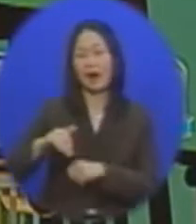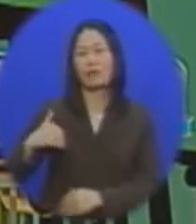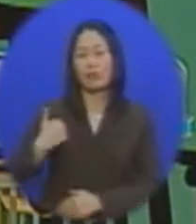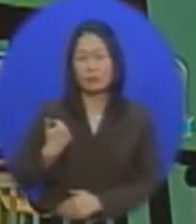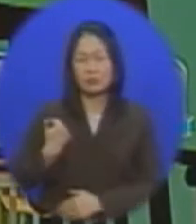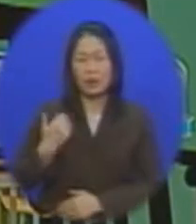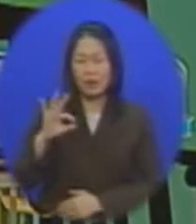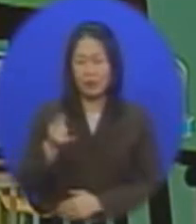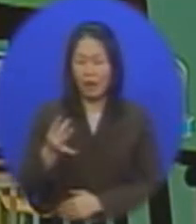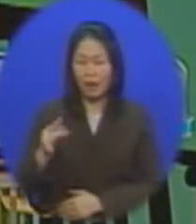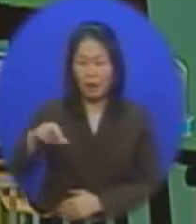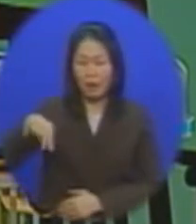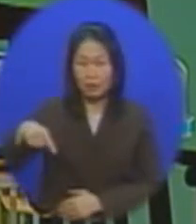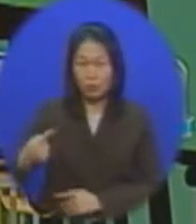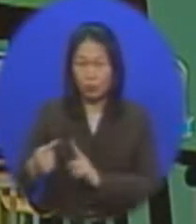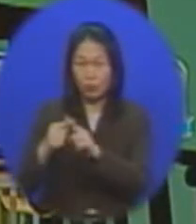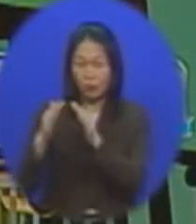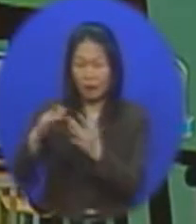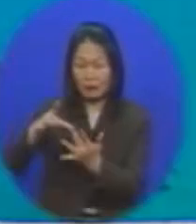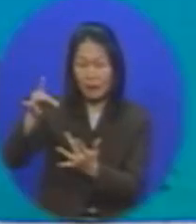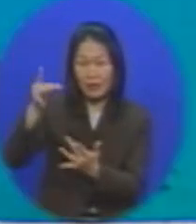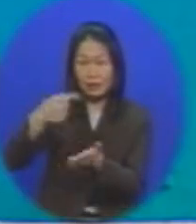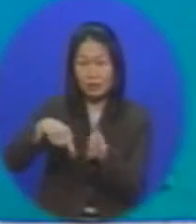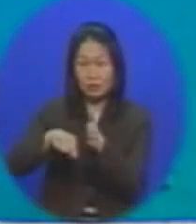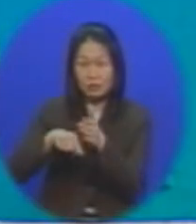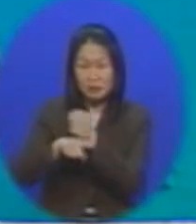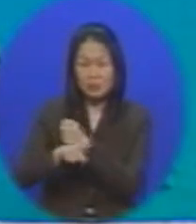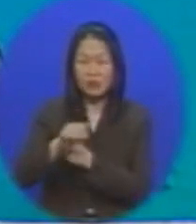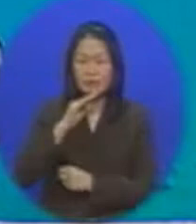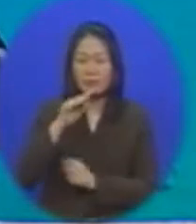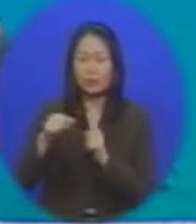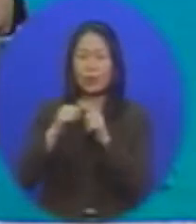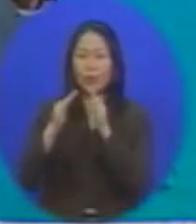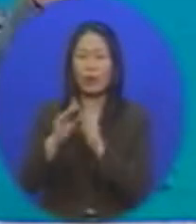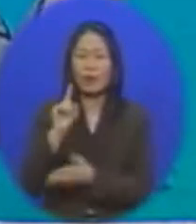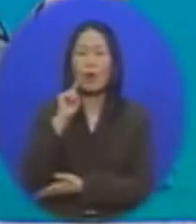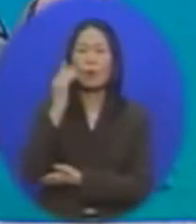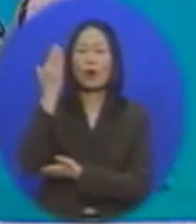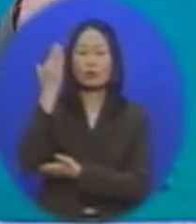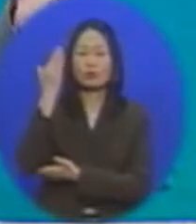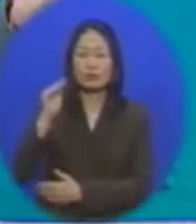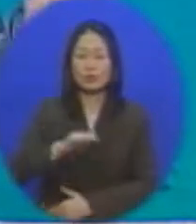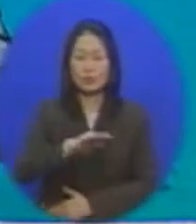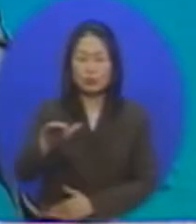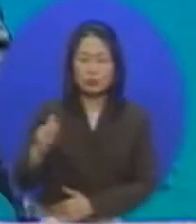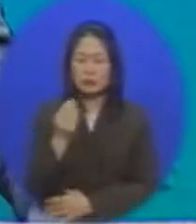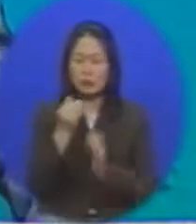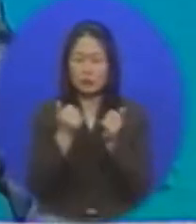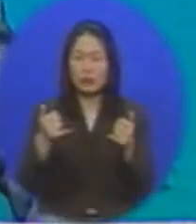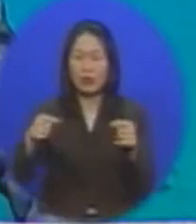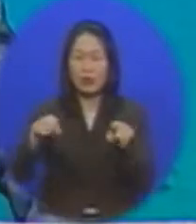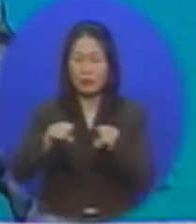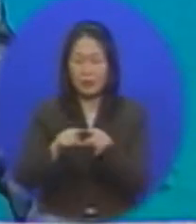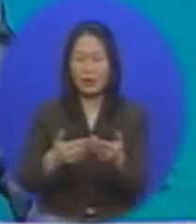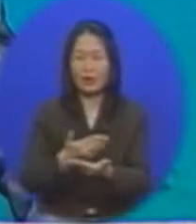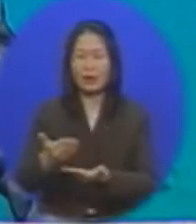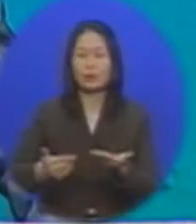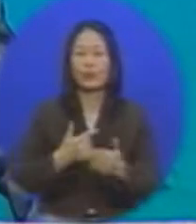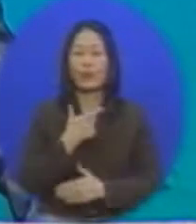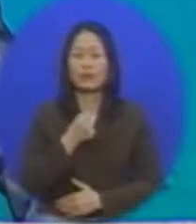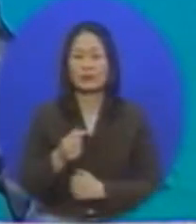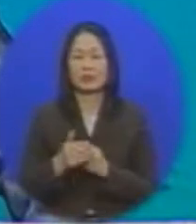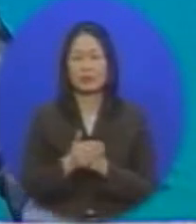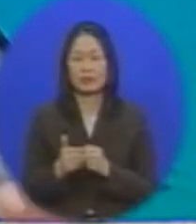앱에서 를 택한 이유가 바로 이 교회의 영광을 우리 성도들과 같이 좀 나누려고 하는 것이에요